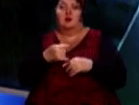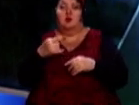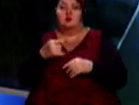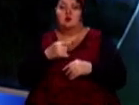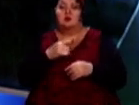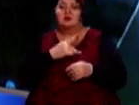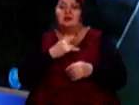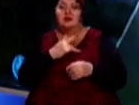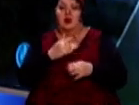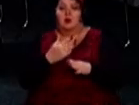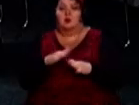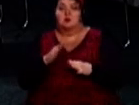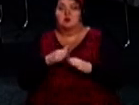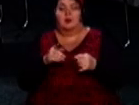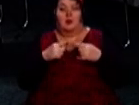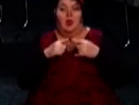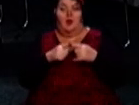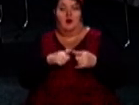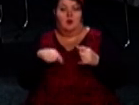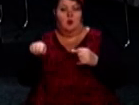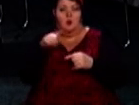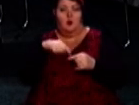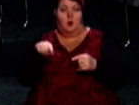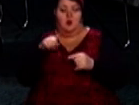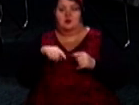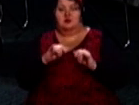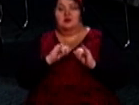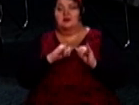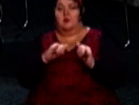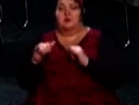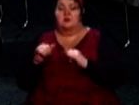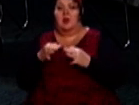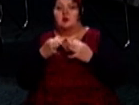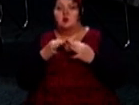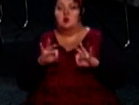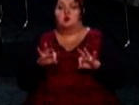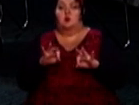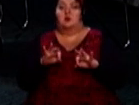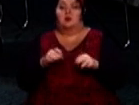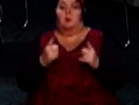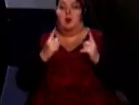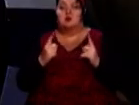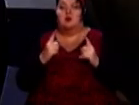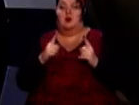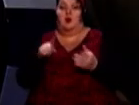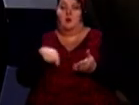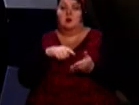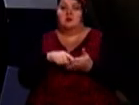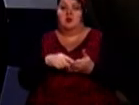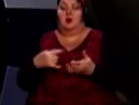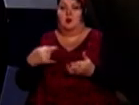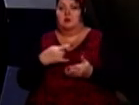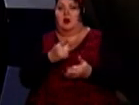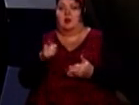центральної частини на околиці, забезпечувати доступність максимальну муніципальним транспортом.